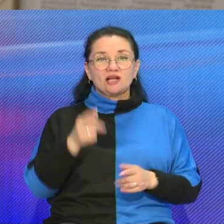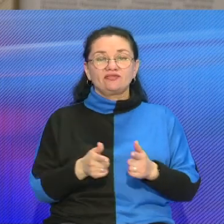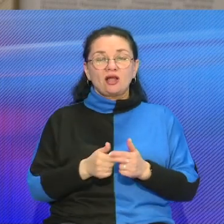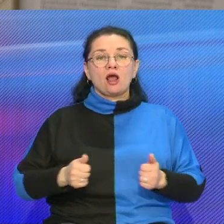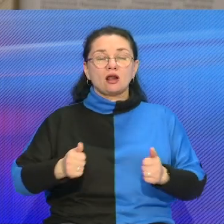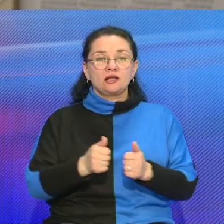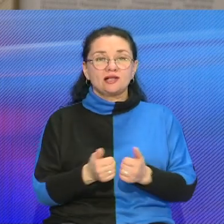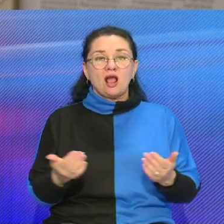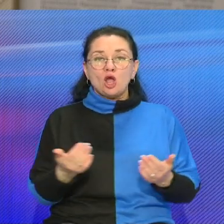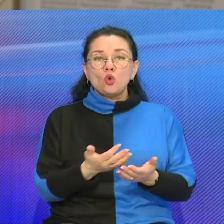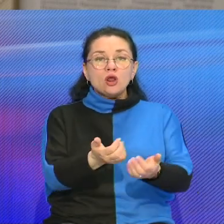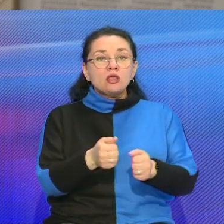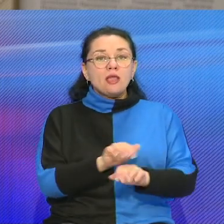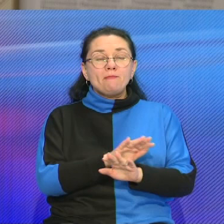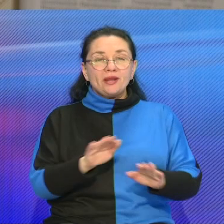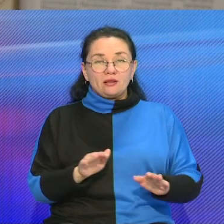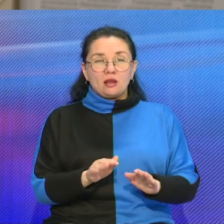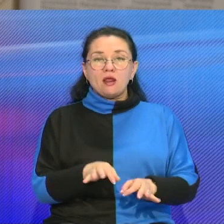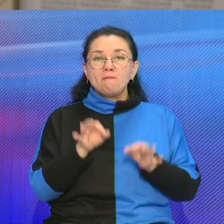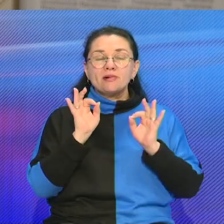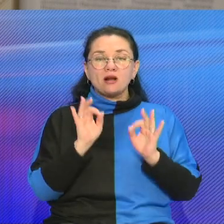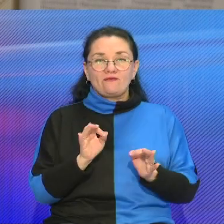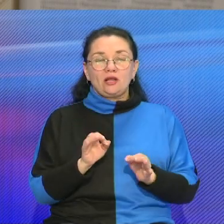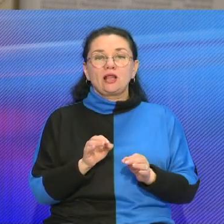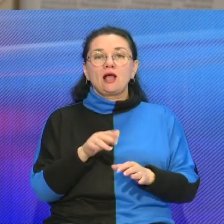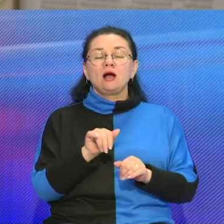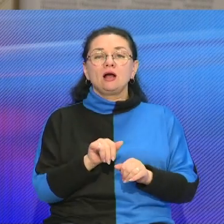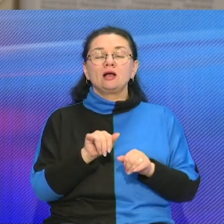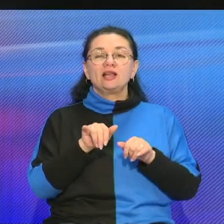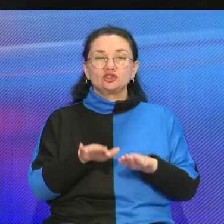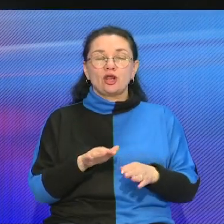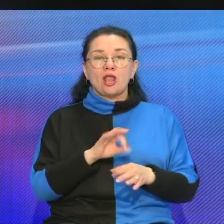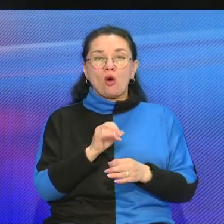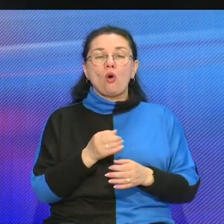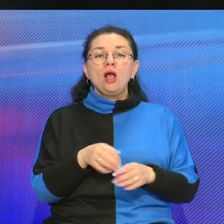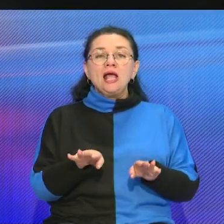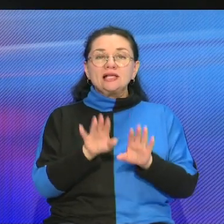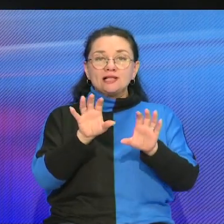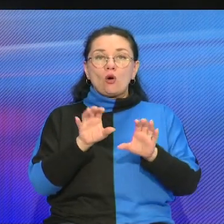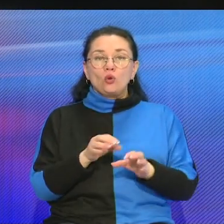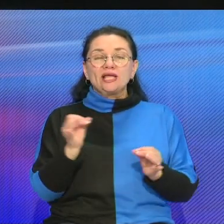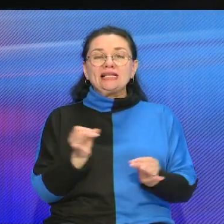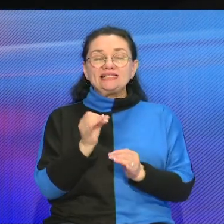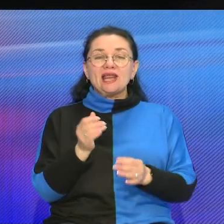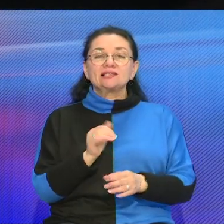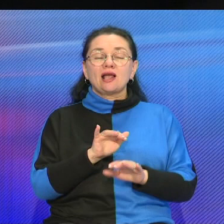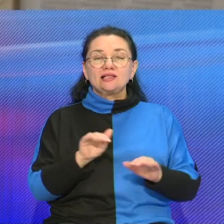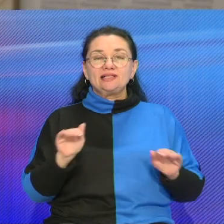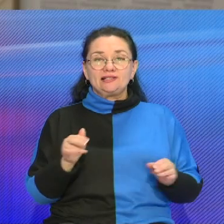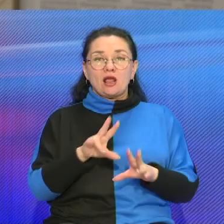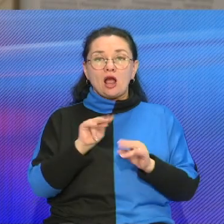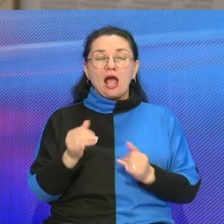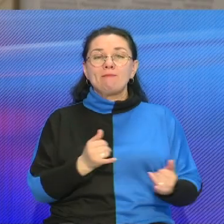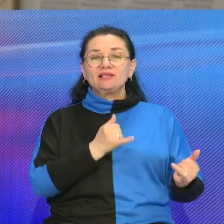которые не приняли своевременно адекватных сложившейся ситуации мер к защите прав и законных интересов детей. Ситуация с обеспечением